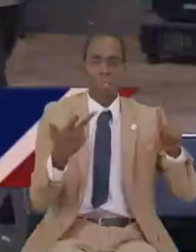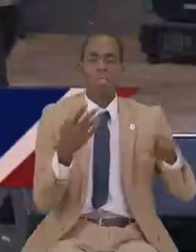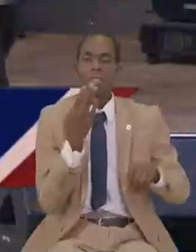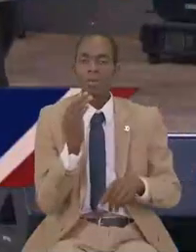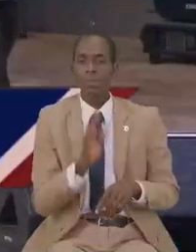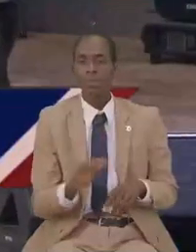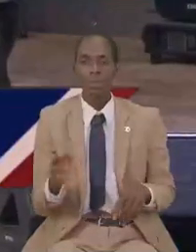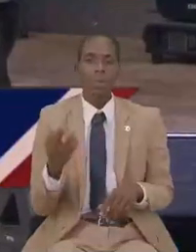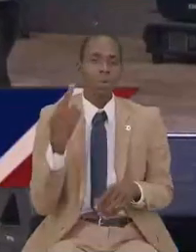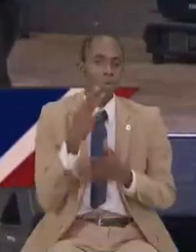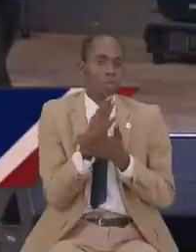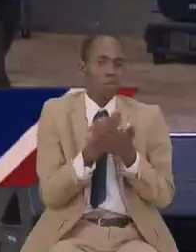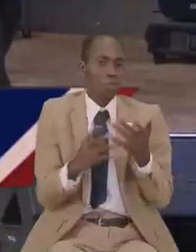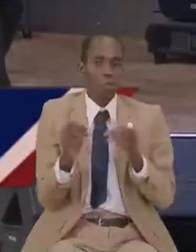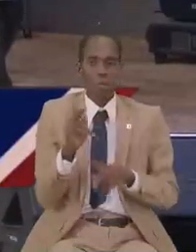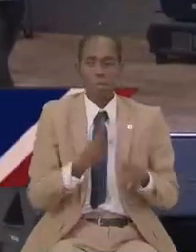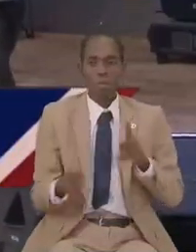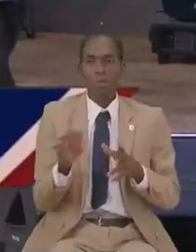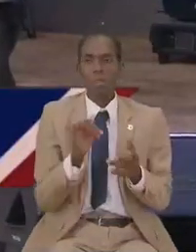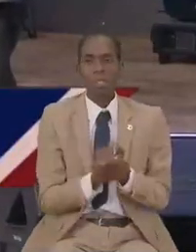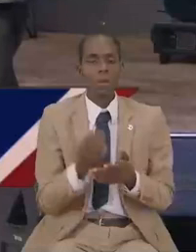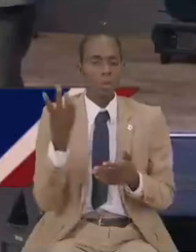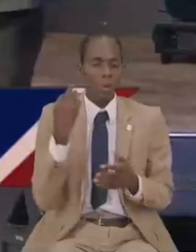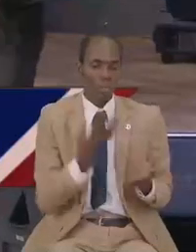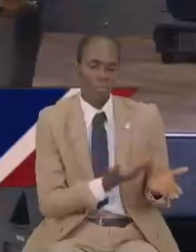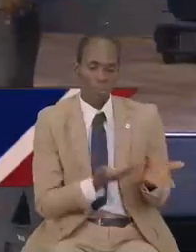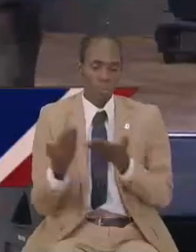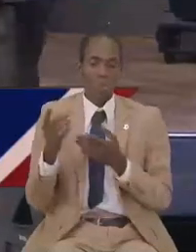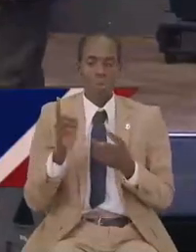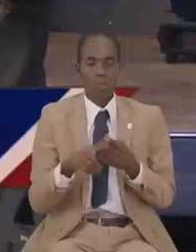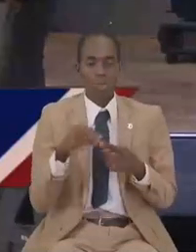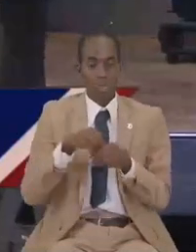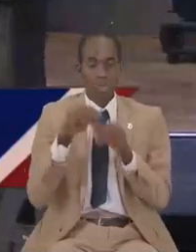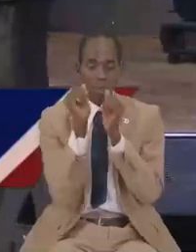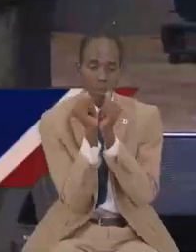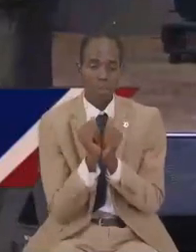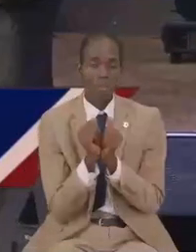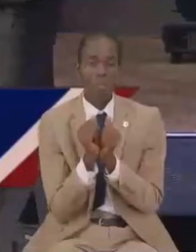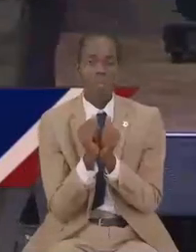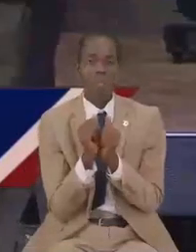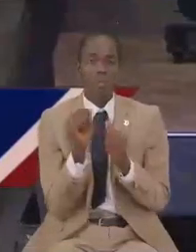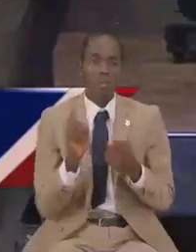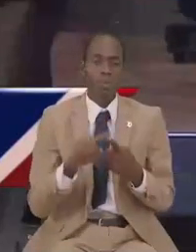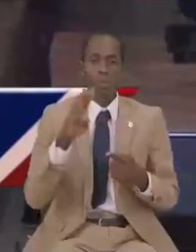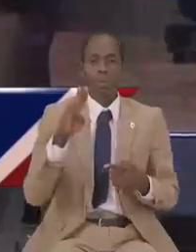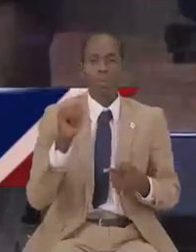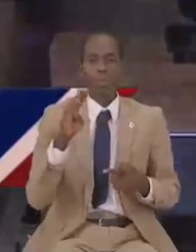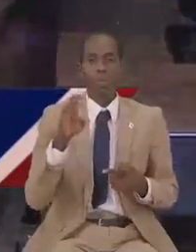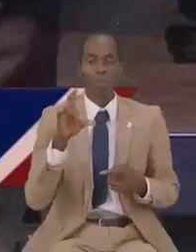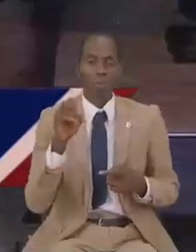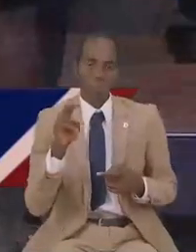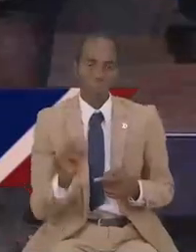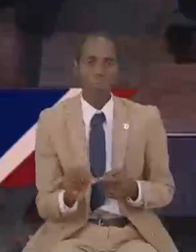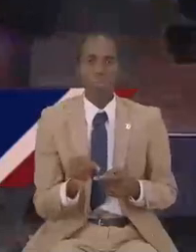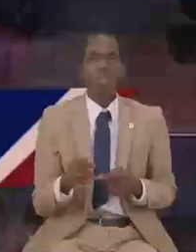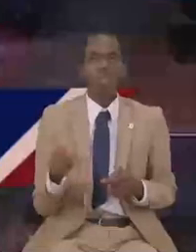étaient certains de ceux qui ont été emportés en captivité. À la première déportation,